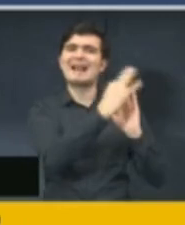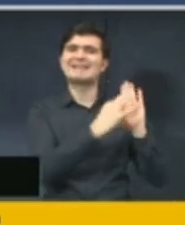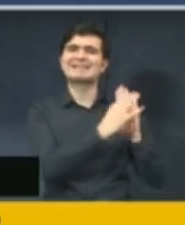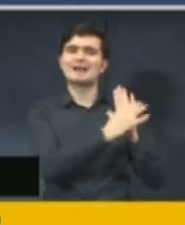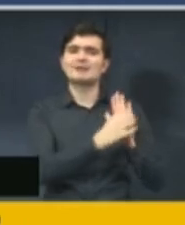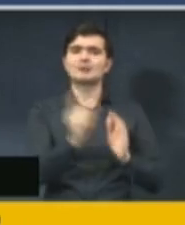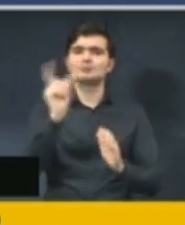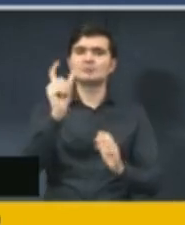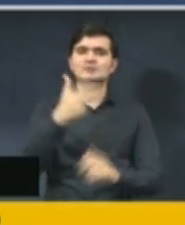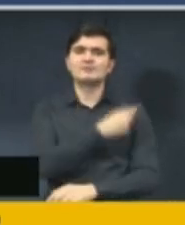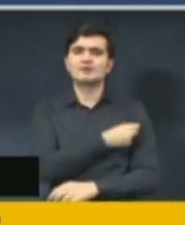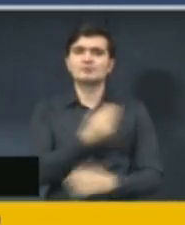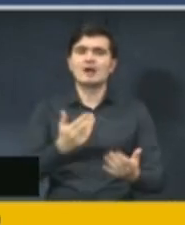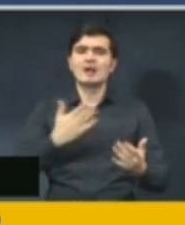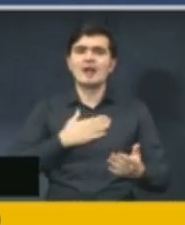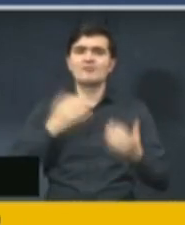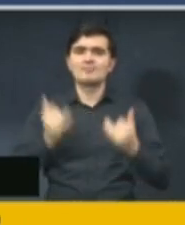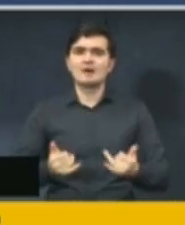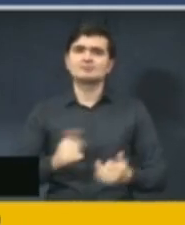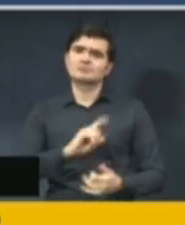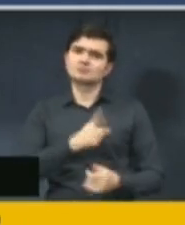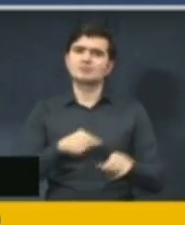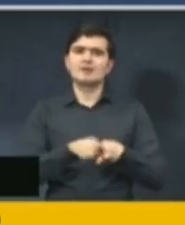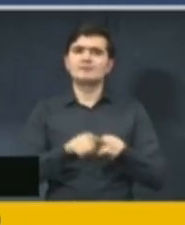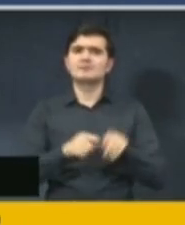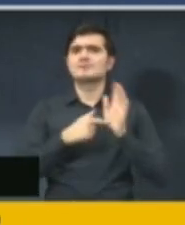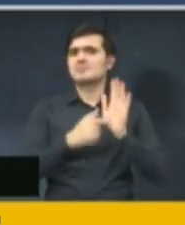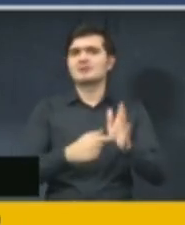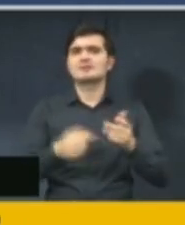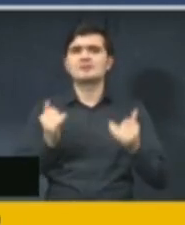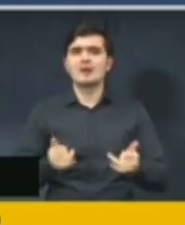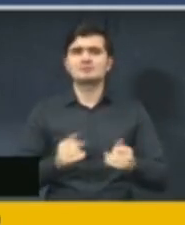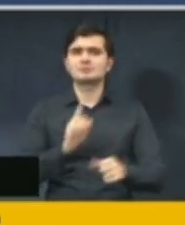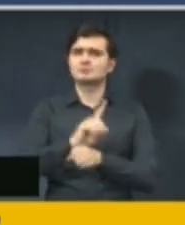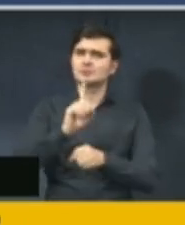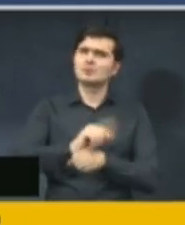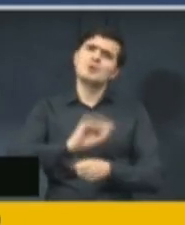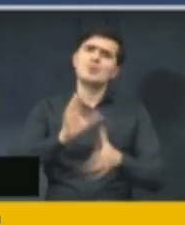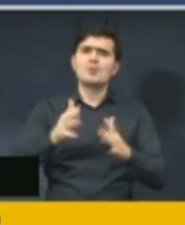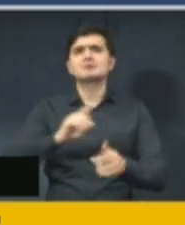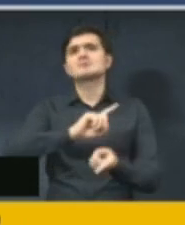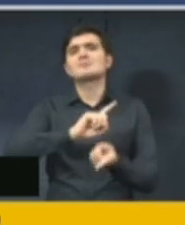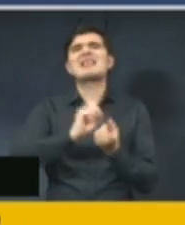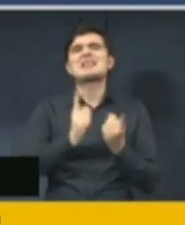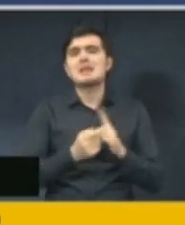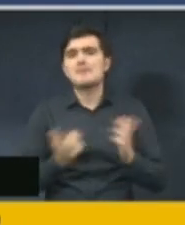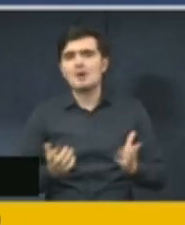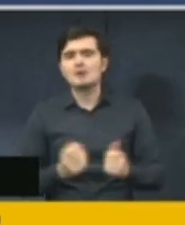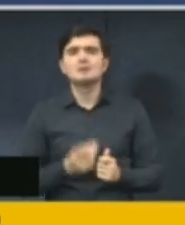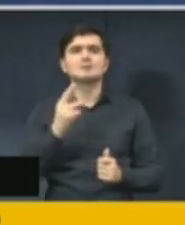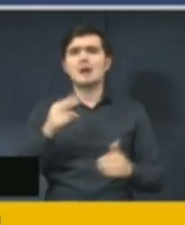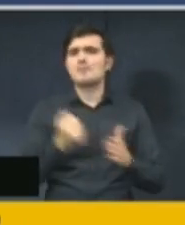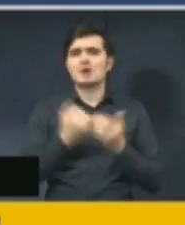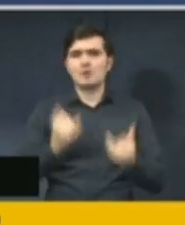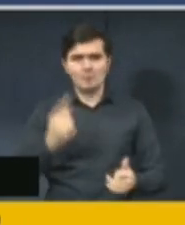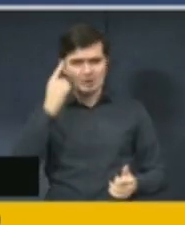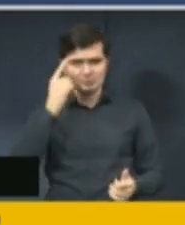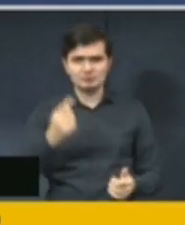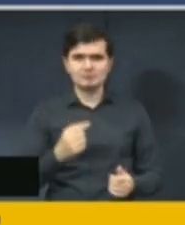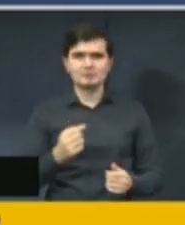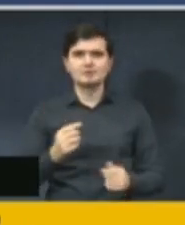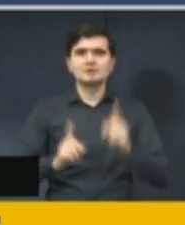vaccin pe care îl avem astăzi. Un calendar pe care putem să prezentăm astăzi. Lucrurile se pot modifica, dar până acum să știți